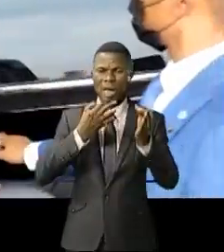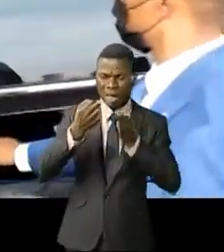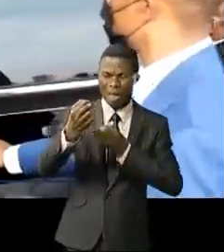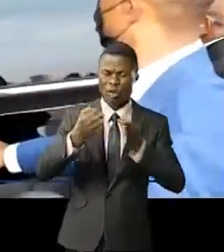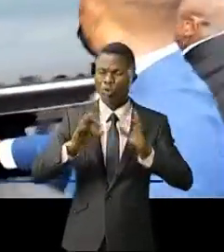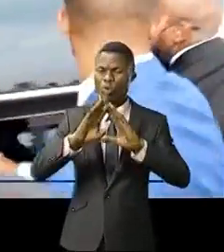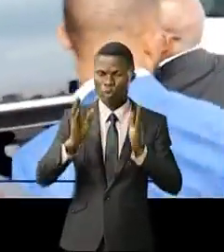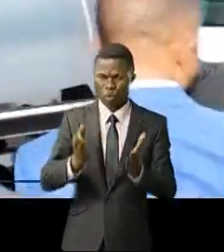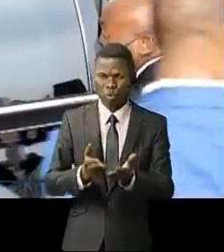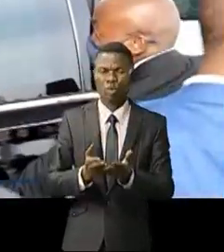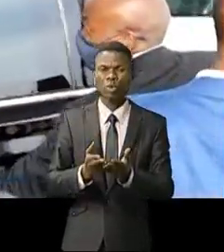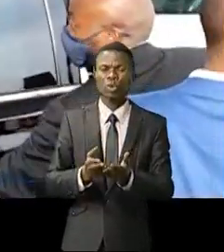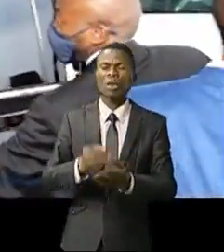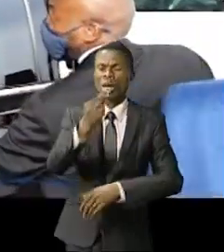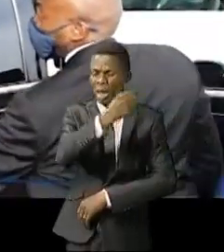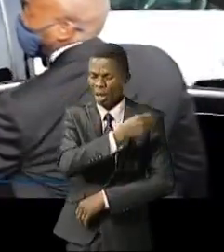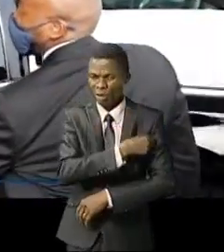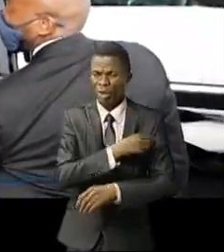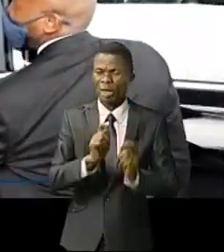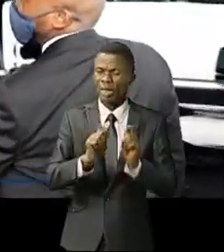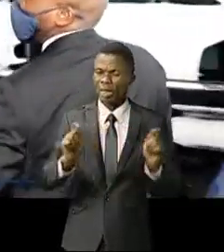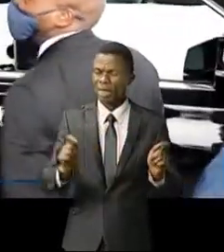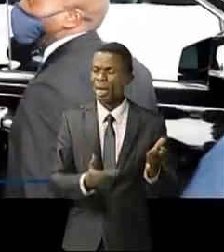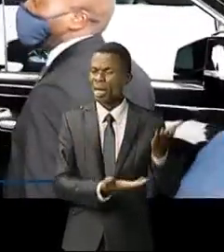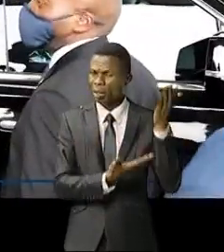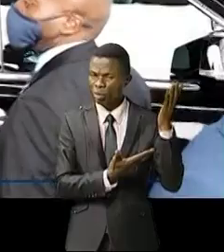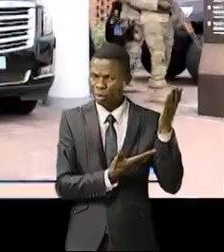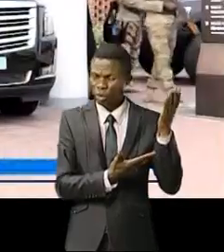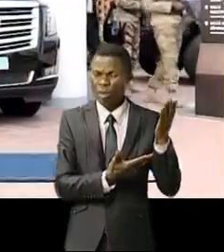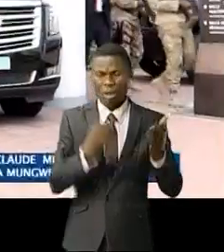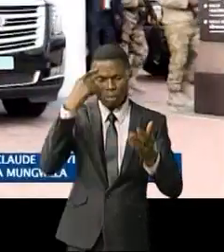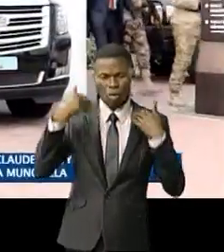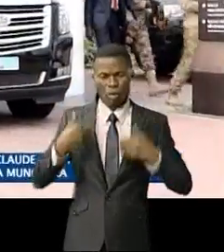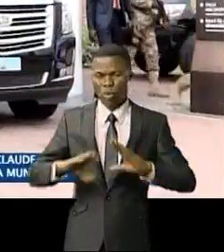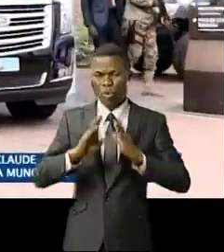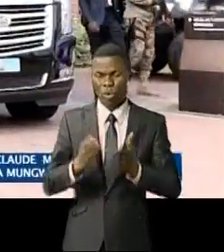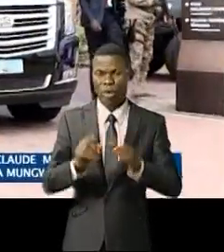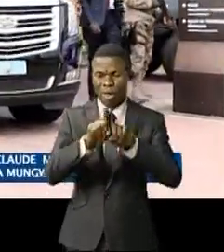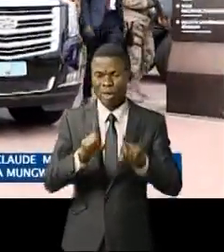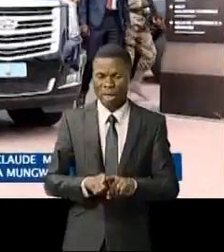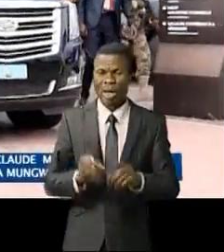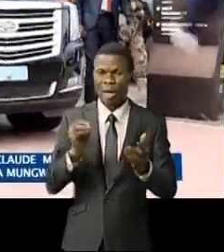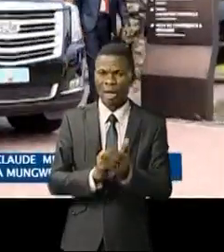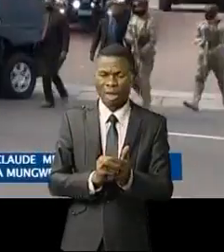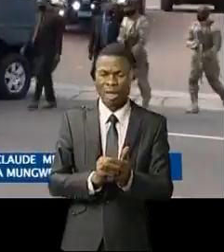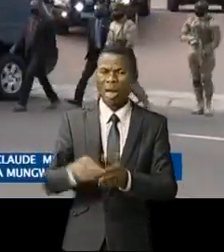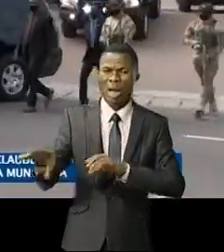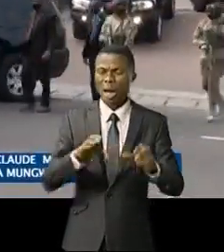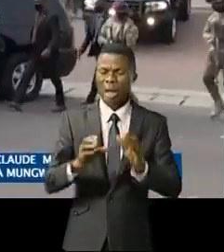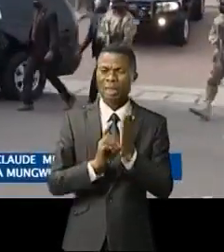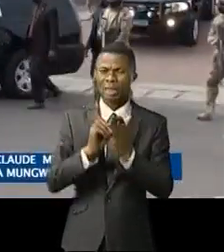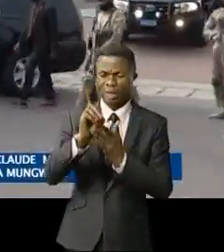ensemble rappelé que la vaccination est non seulement un geste de santé publique, mais bien plus un acte de